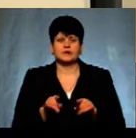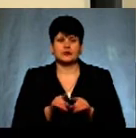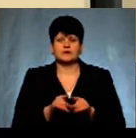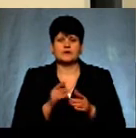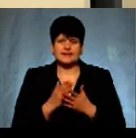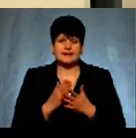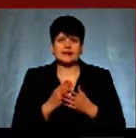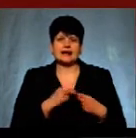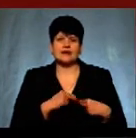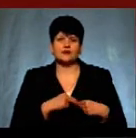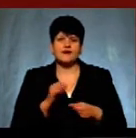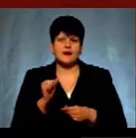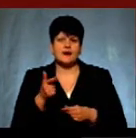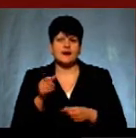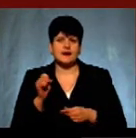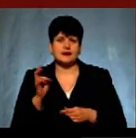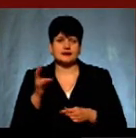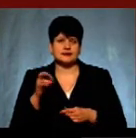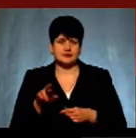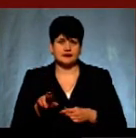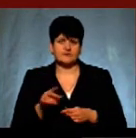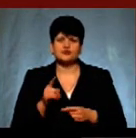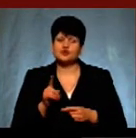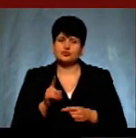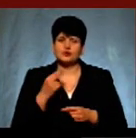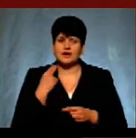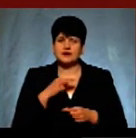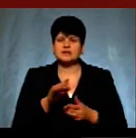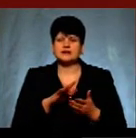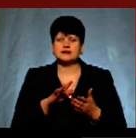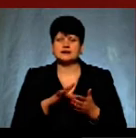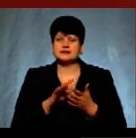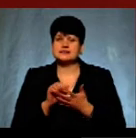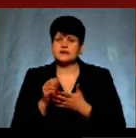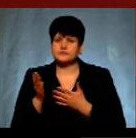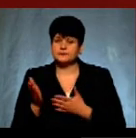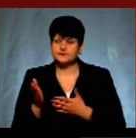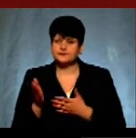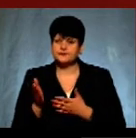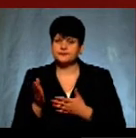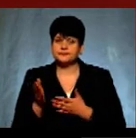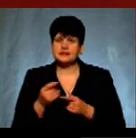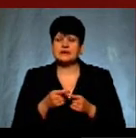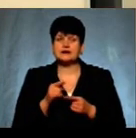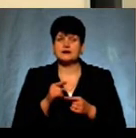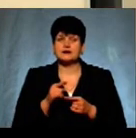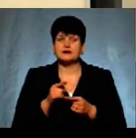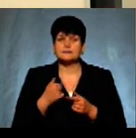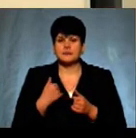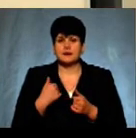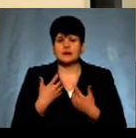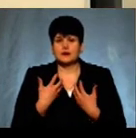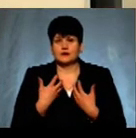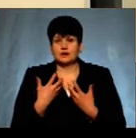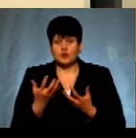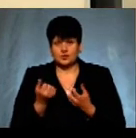і кадрові агенції, але в чому перевага служби зайнятості пошуку роботи? Тобто ці вакансії, які ми отримуємо від